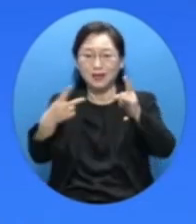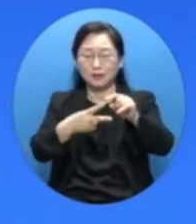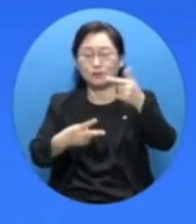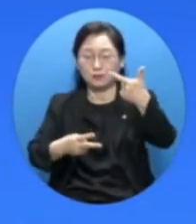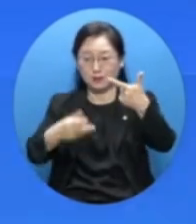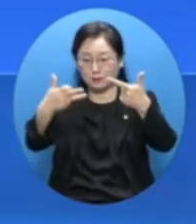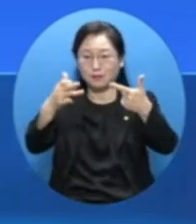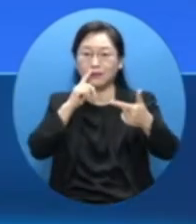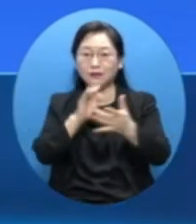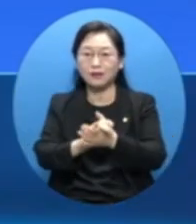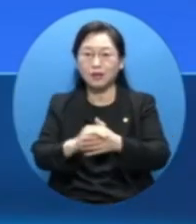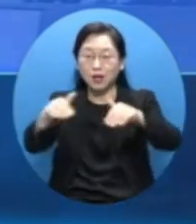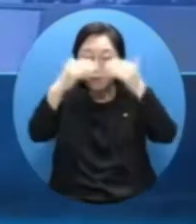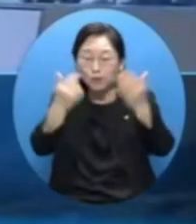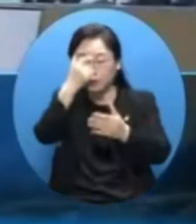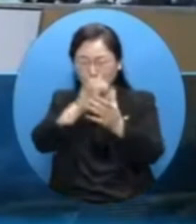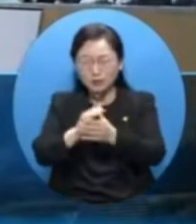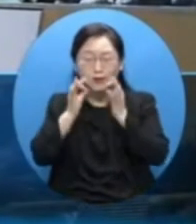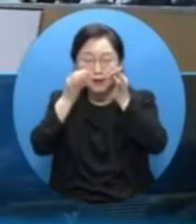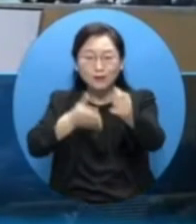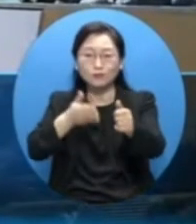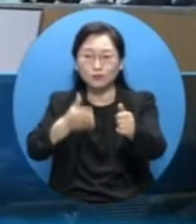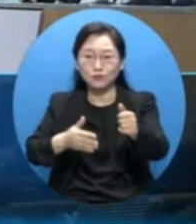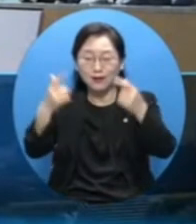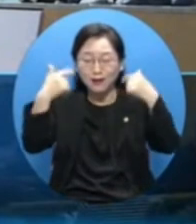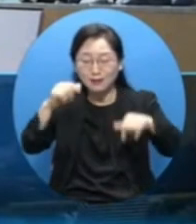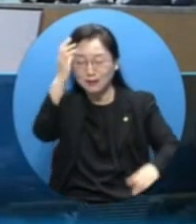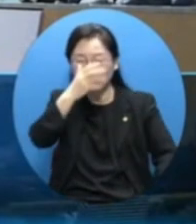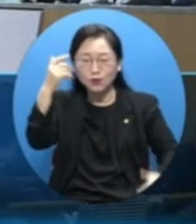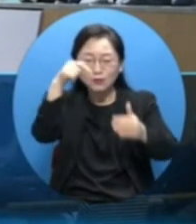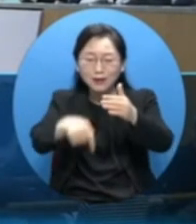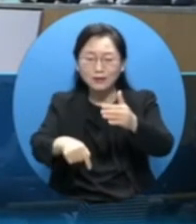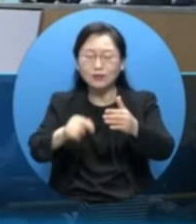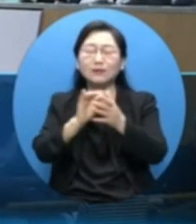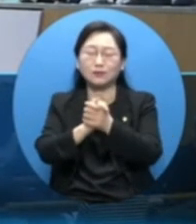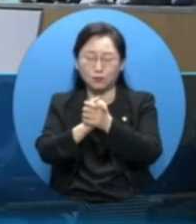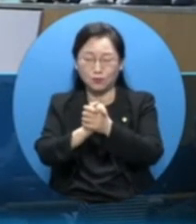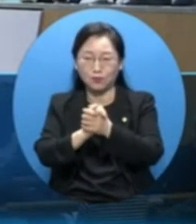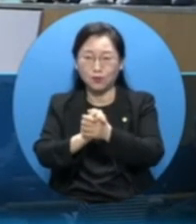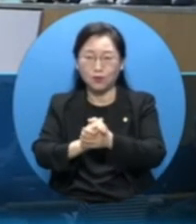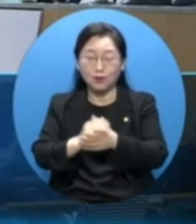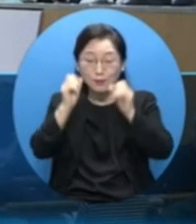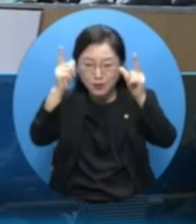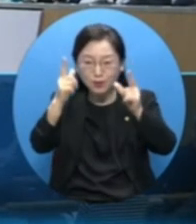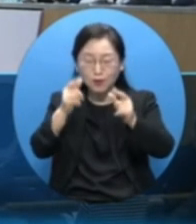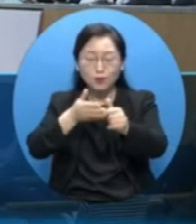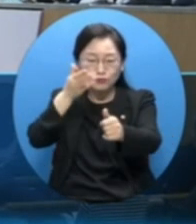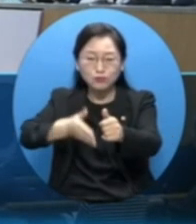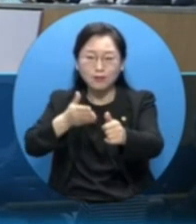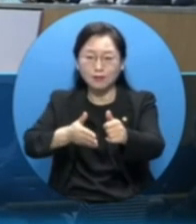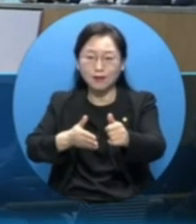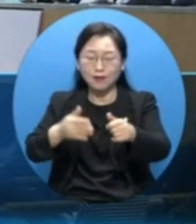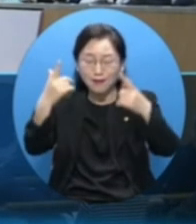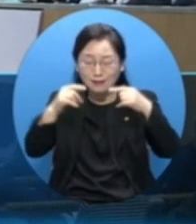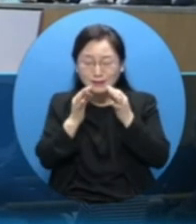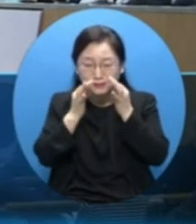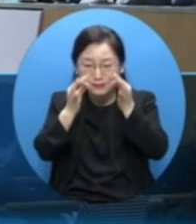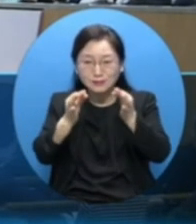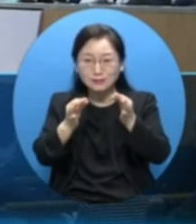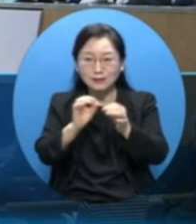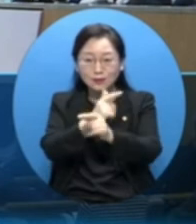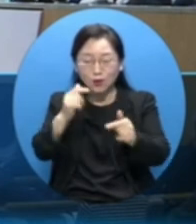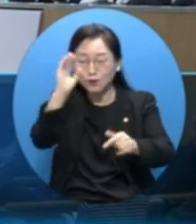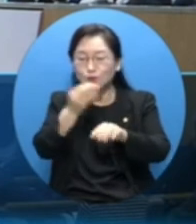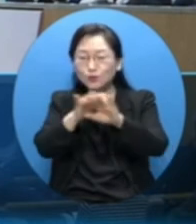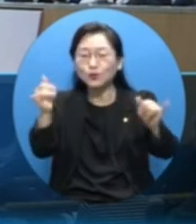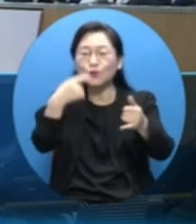18절을 말씀합니다. 모든 기도와 간구를 하되 항상 성령 안에서 기도하고 이를 위하여 깨어 구하기를 항상 힘쓰며 여러 성도를